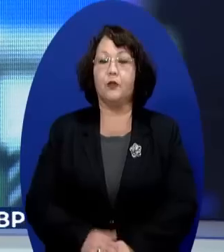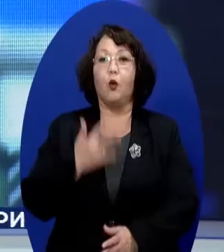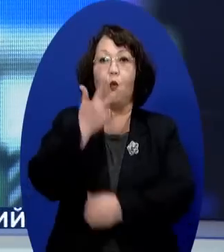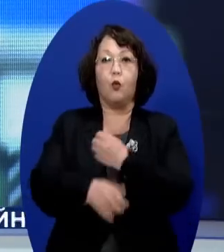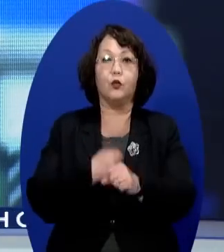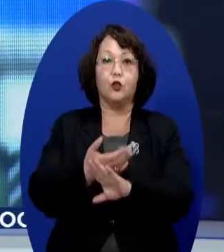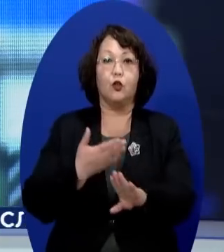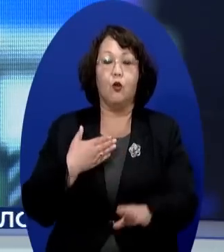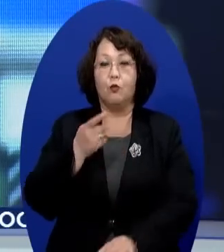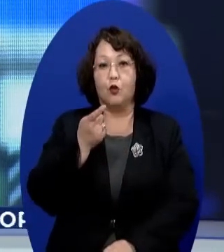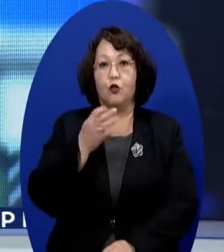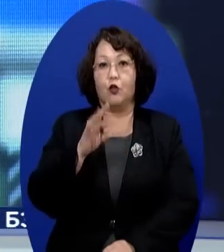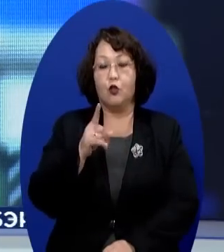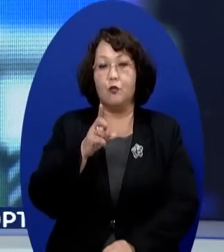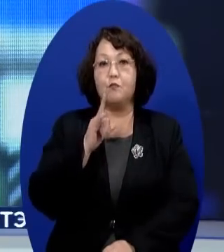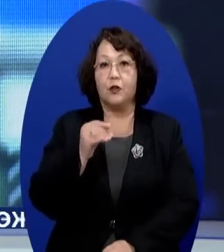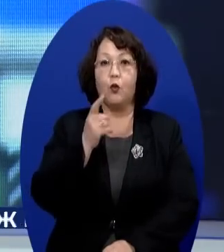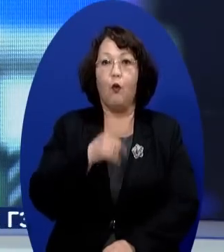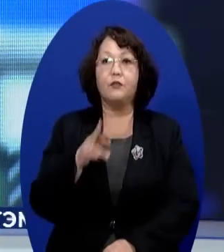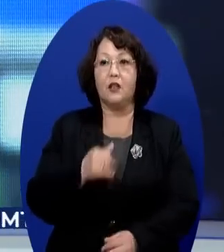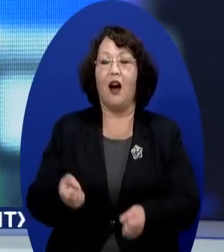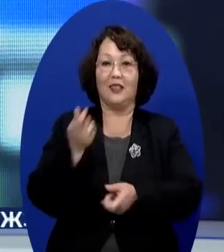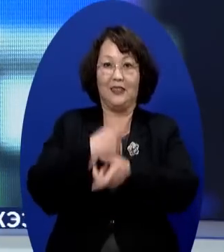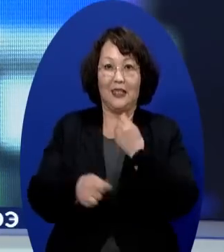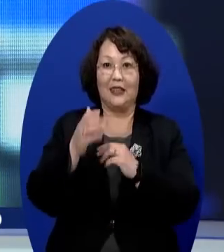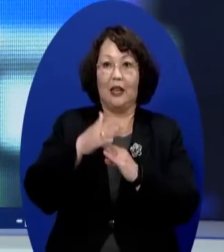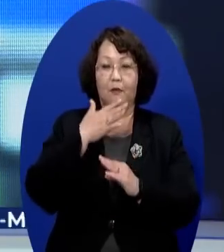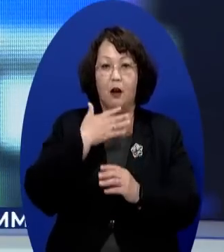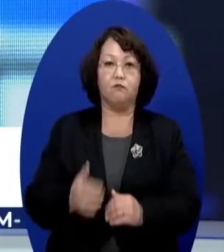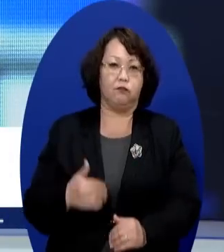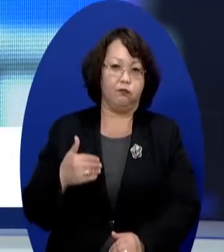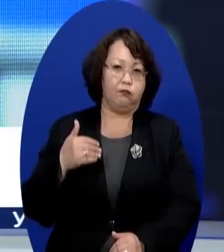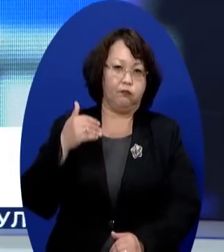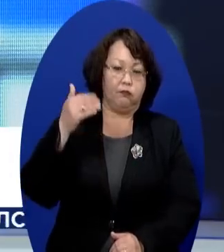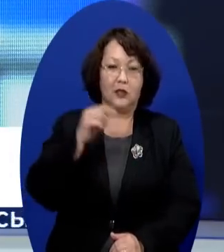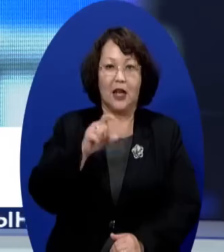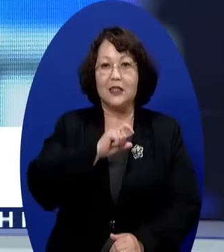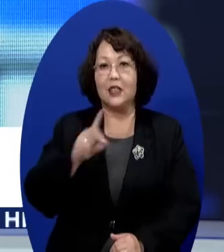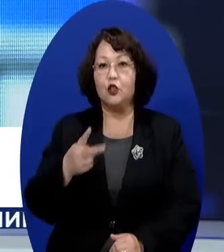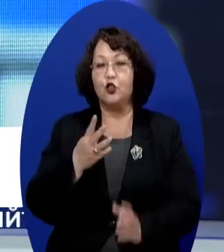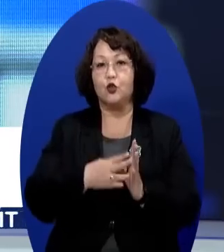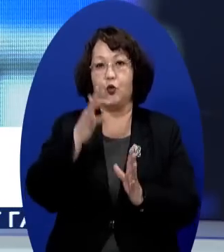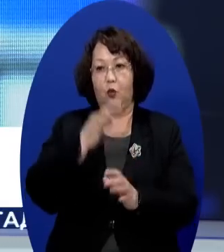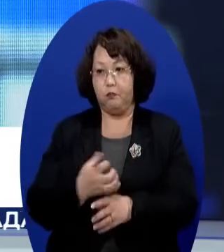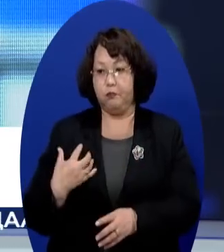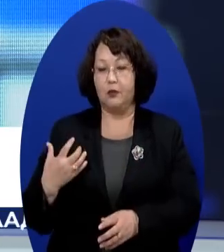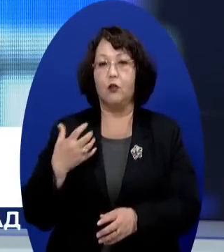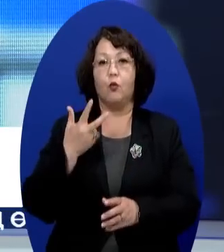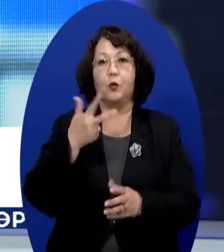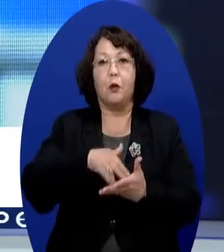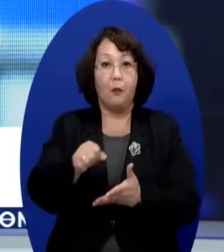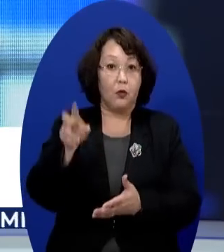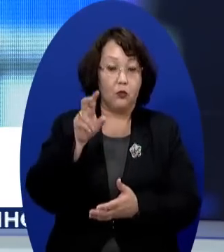3 жилийн өмнө хөрөнгийн бирж дээр хувьцаагаа гаргаснаас хойш тасралтгүй өсөлттэй байж, зах зээлийнхээ 9% дангаараа бүрдүүлж 3 тэрбум гаруй төгрөгийг ногдол ашиг